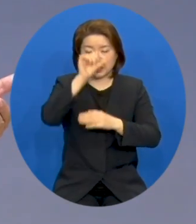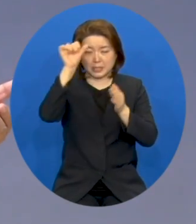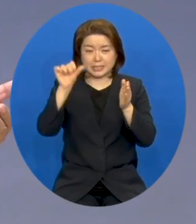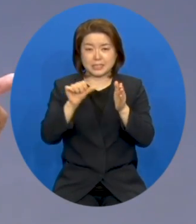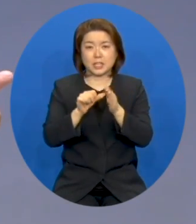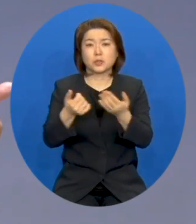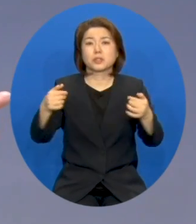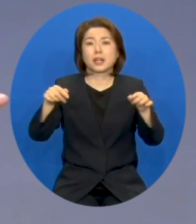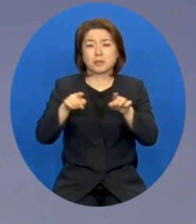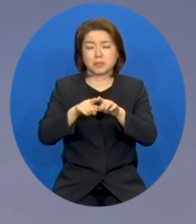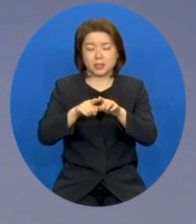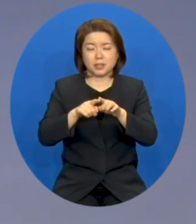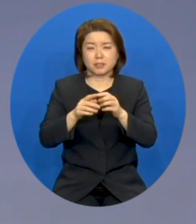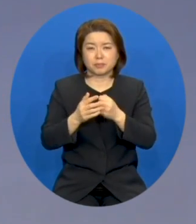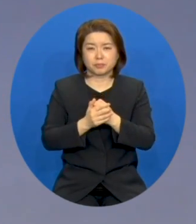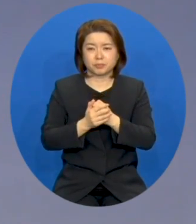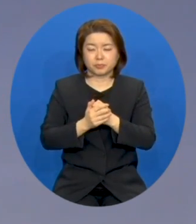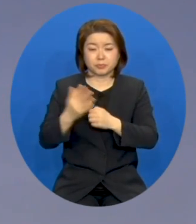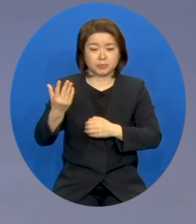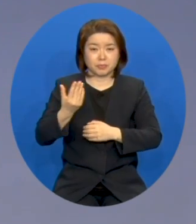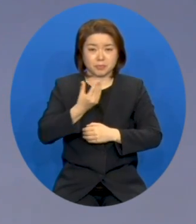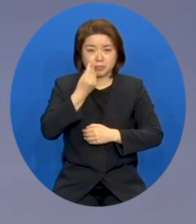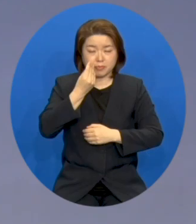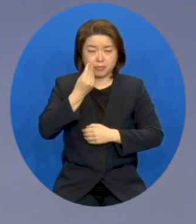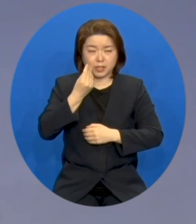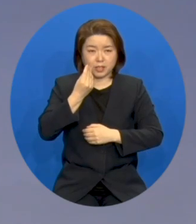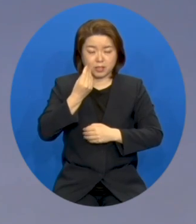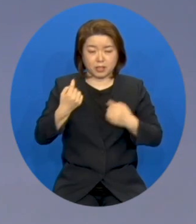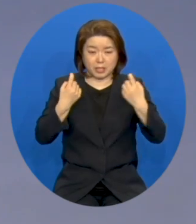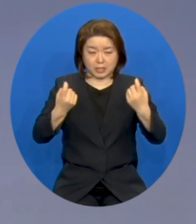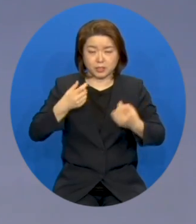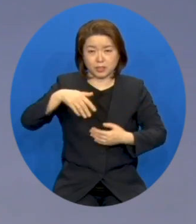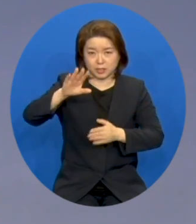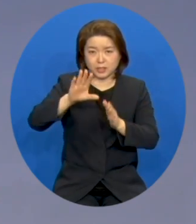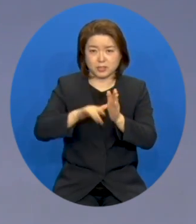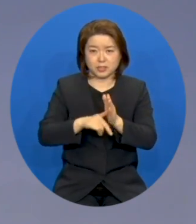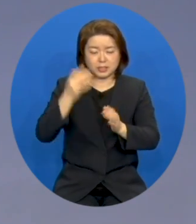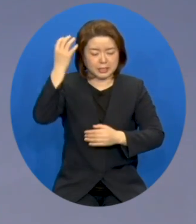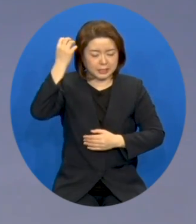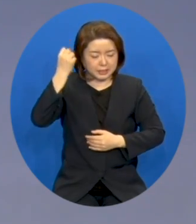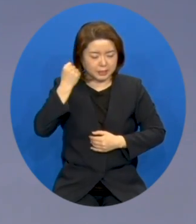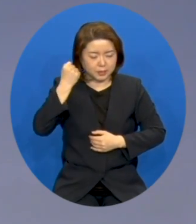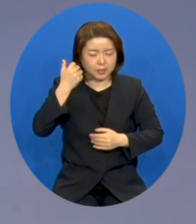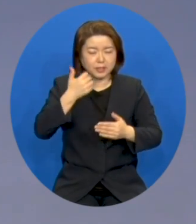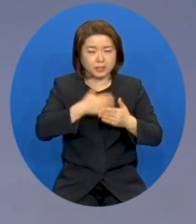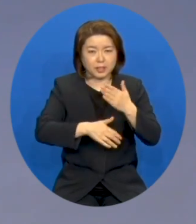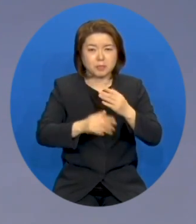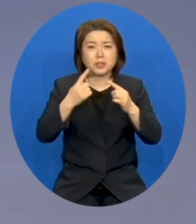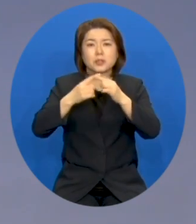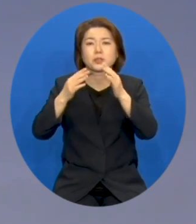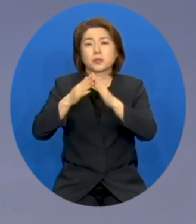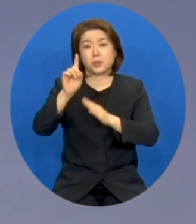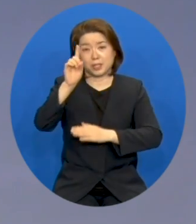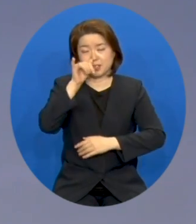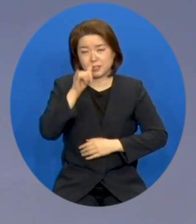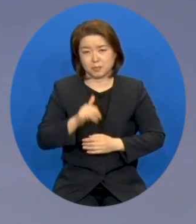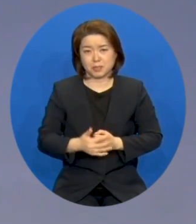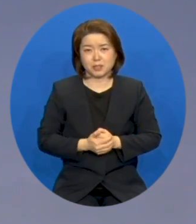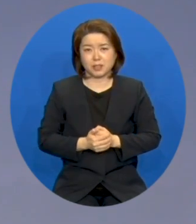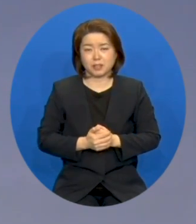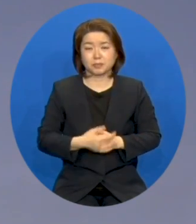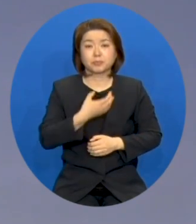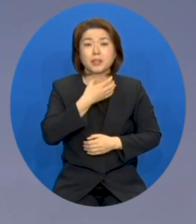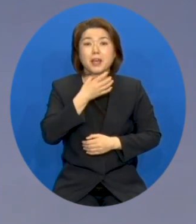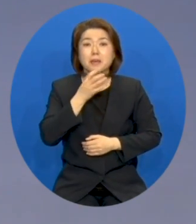장로님들과 교우들과 함께 성지순례를 갔었을 때 인상 깊은 그런 교회가 있었는데